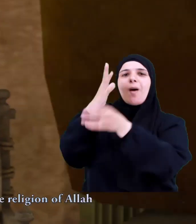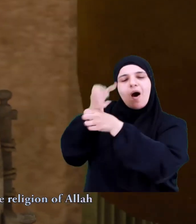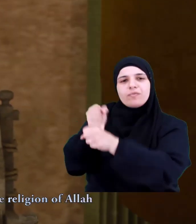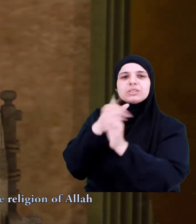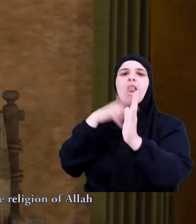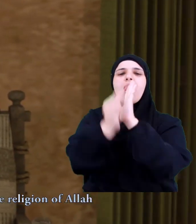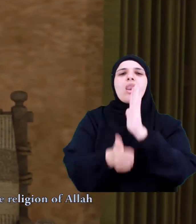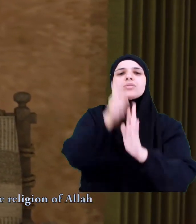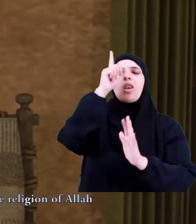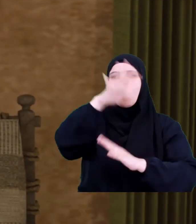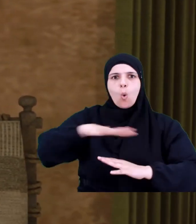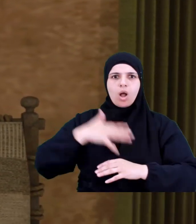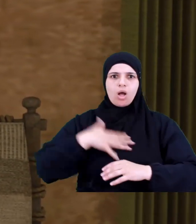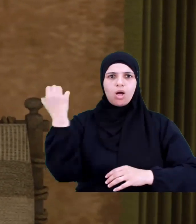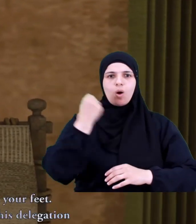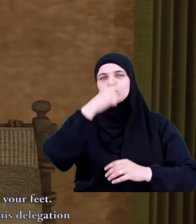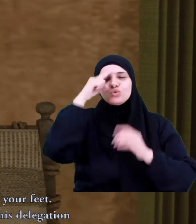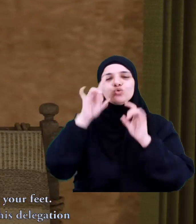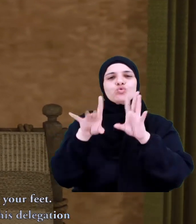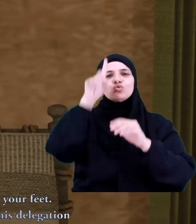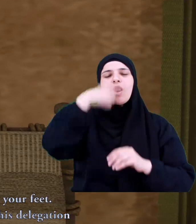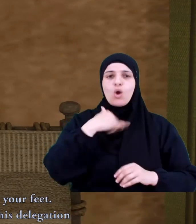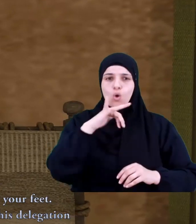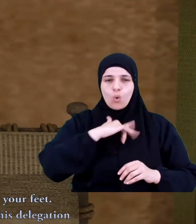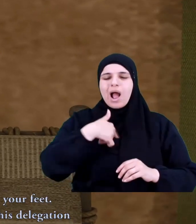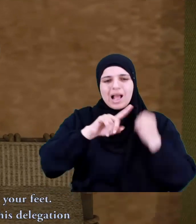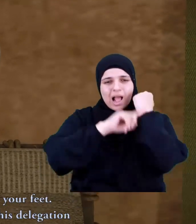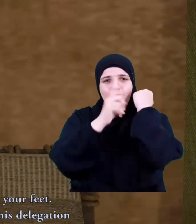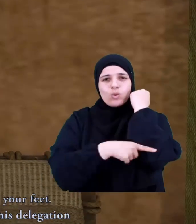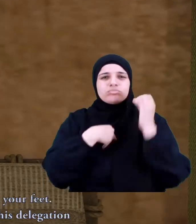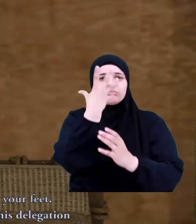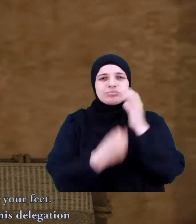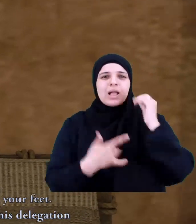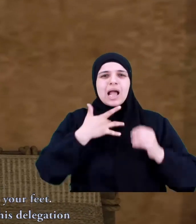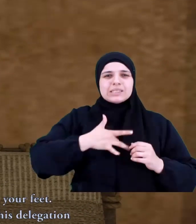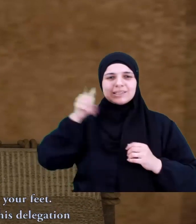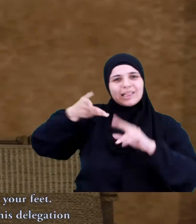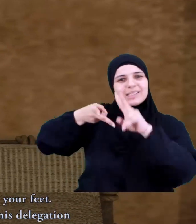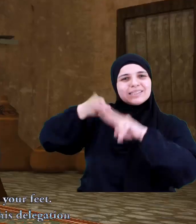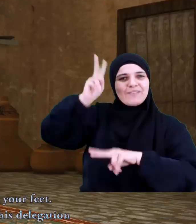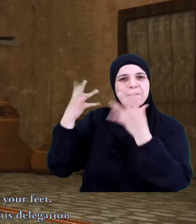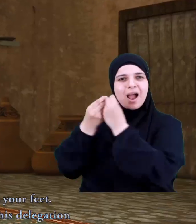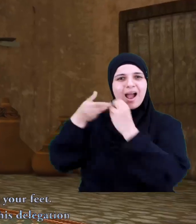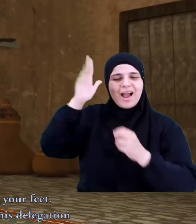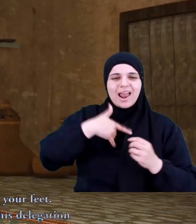الله ويثبت أقدامكم. أرى أني سألد وأنت في هذه السرية.